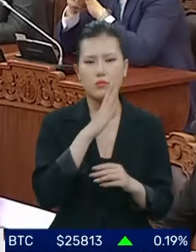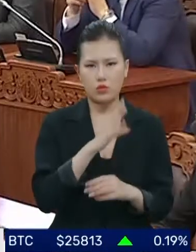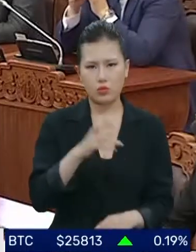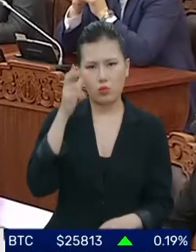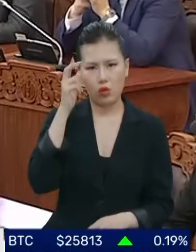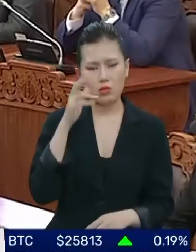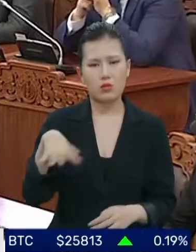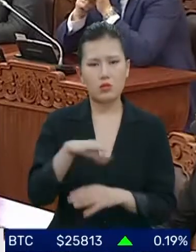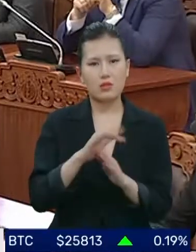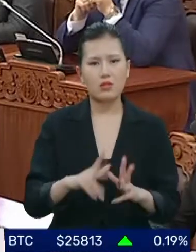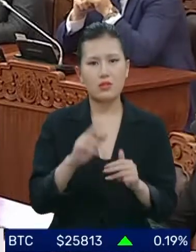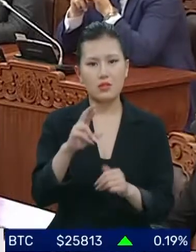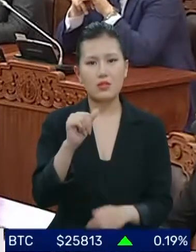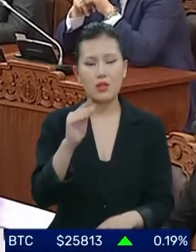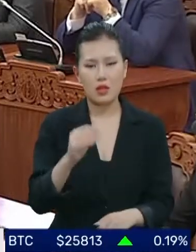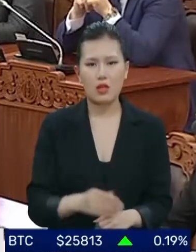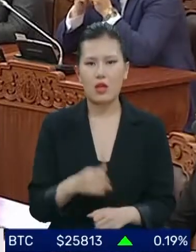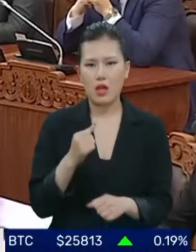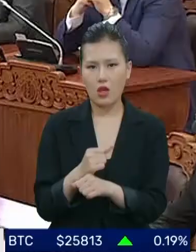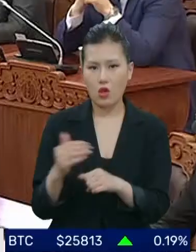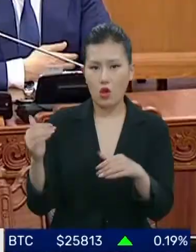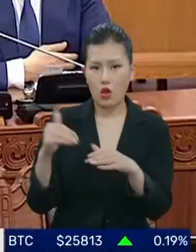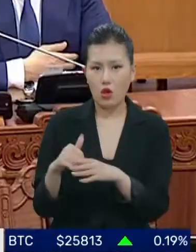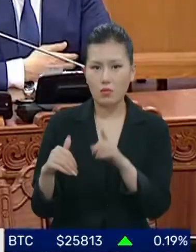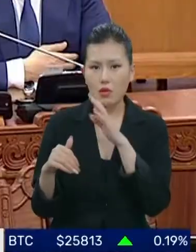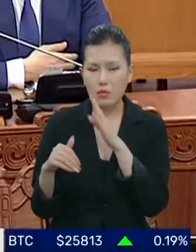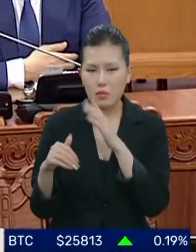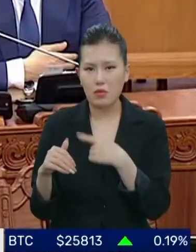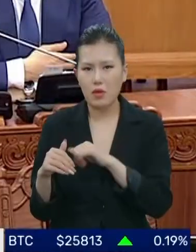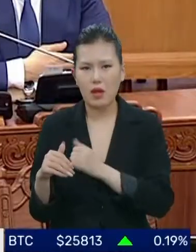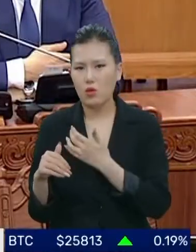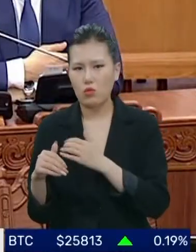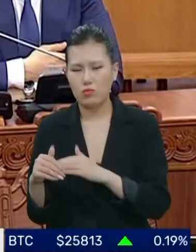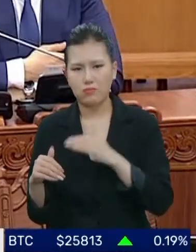тулд салбарын томилгоог мэрэгжлийн томилгоо руу шилжүүлж байгаа гэсэн юм а.